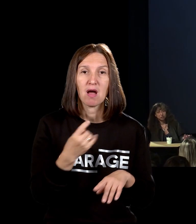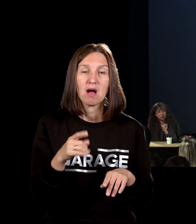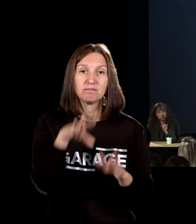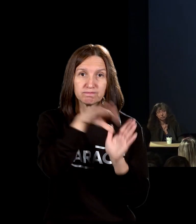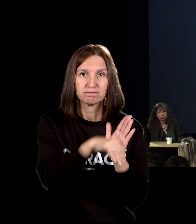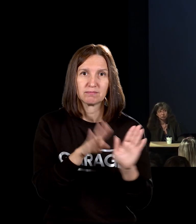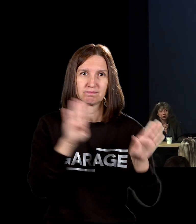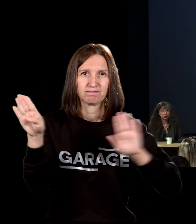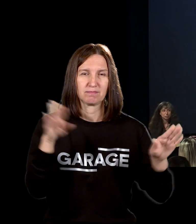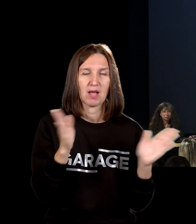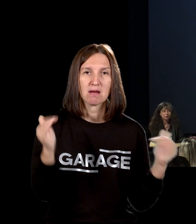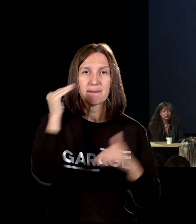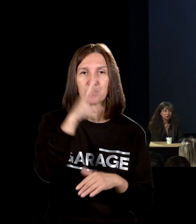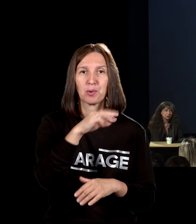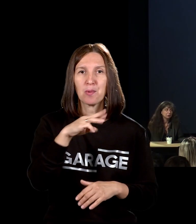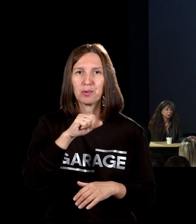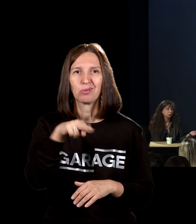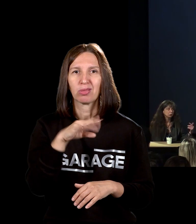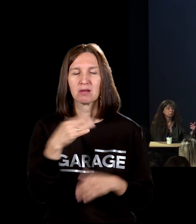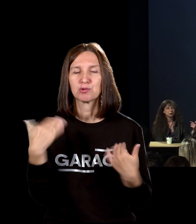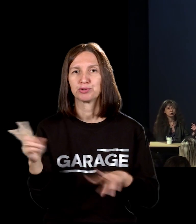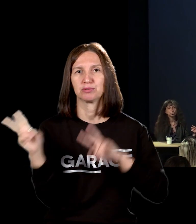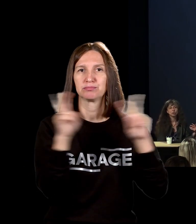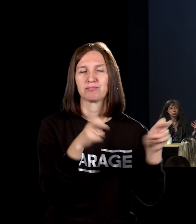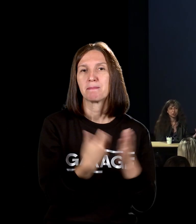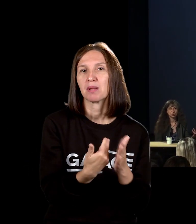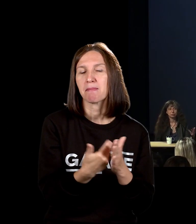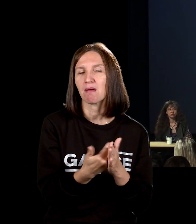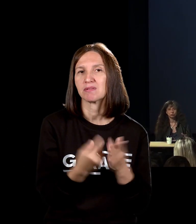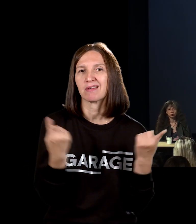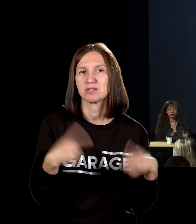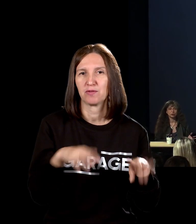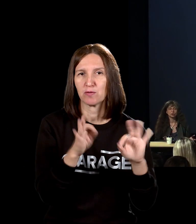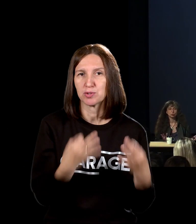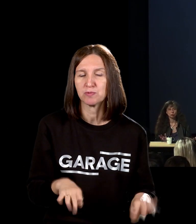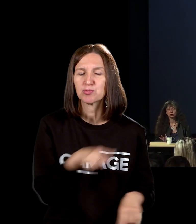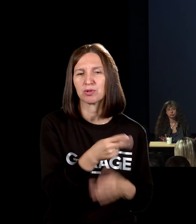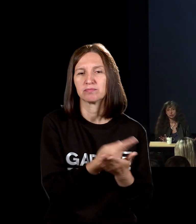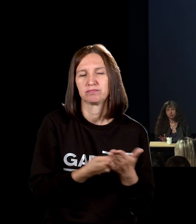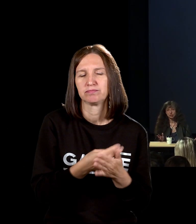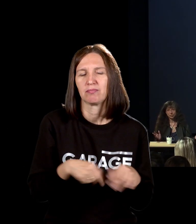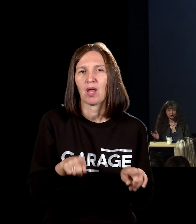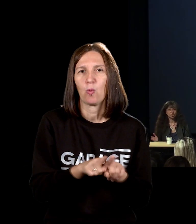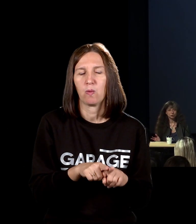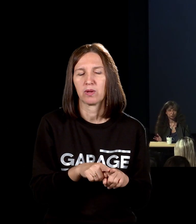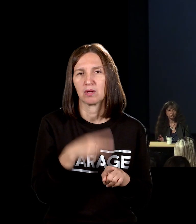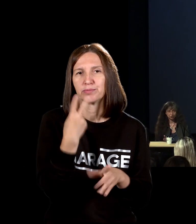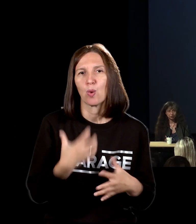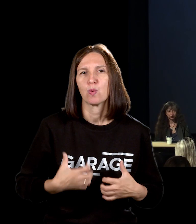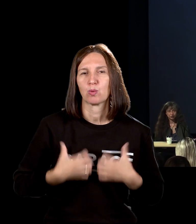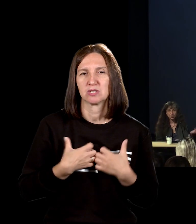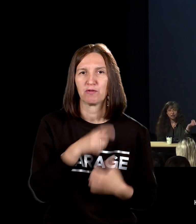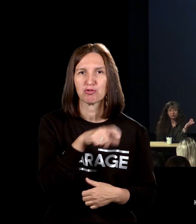Дикса были как раз вот таким примером дегенеративного искусства, потому что он изображает вот это вот бесконечное уродство